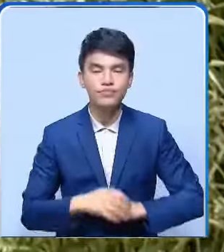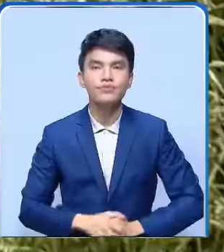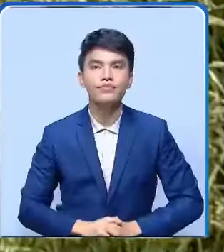หลังนี่จุดนี้แหละค่ะไปตามจับกุมนายต้นหุ้ยที่บอกเนี่ยนะคะโดยตำรวจค่ะมีการใช้โดรนบินสำรวจเลย